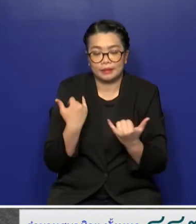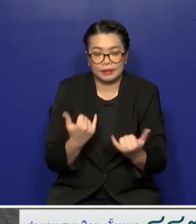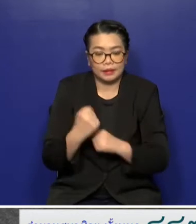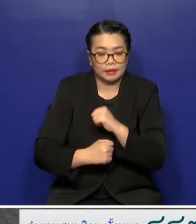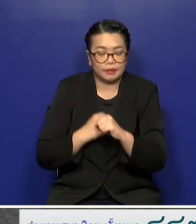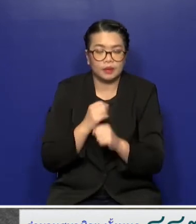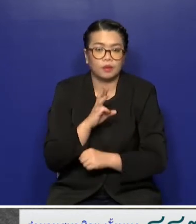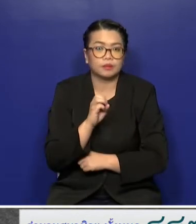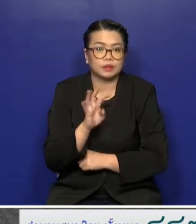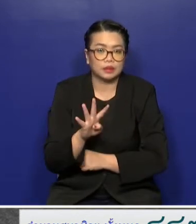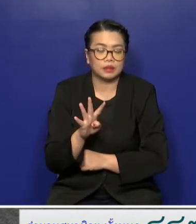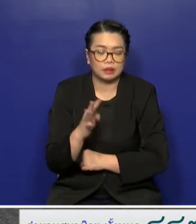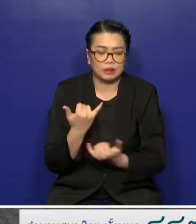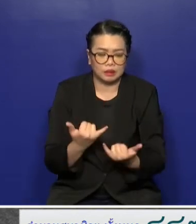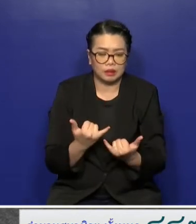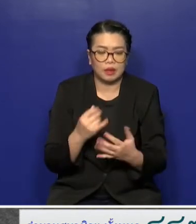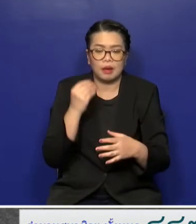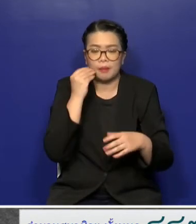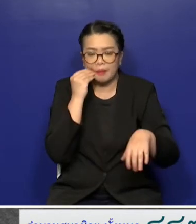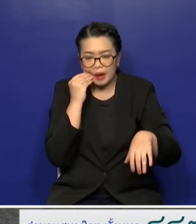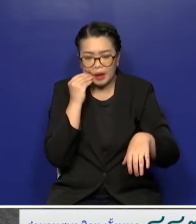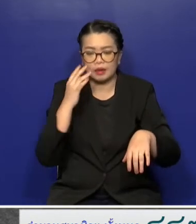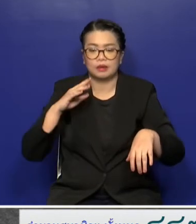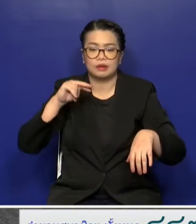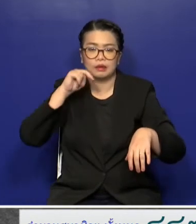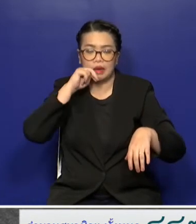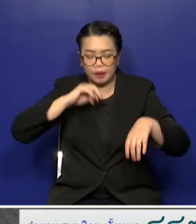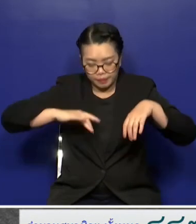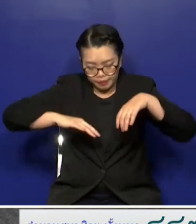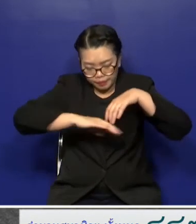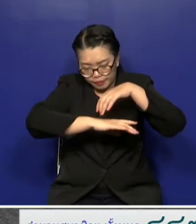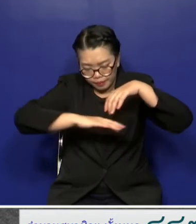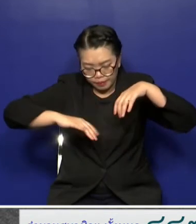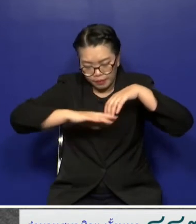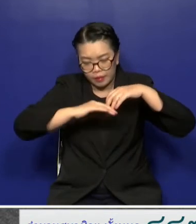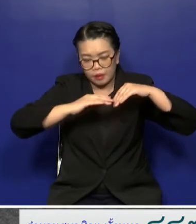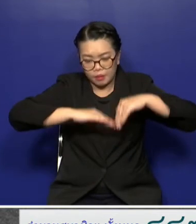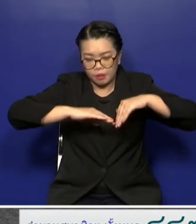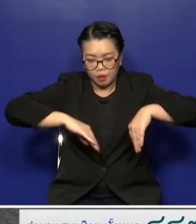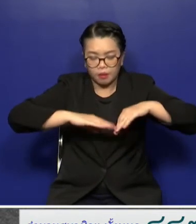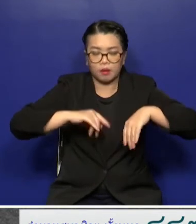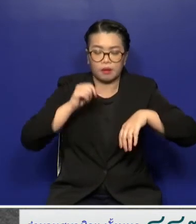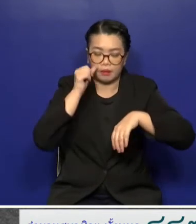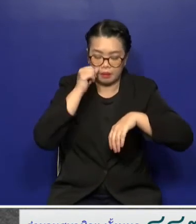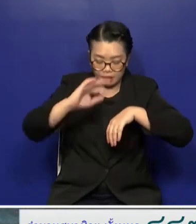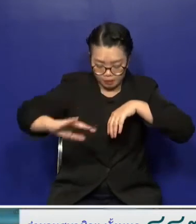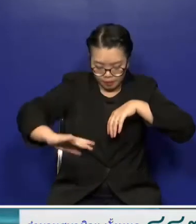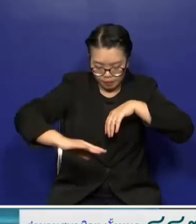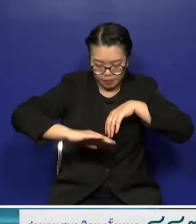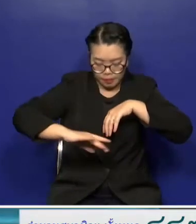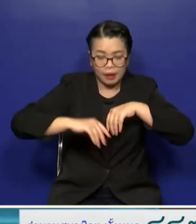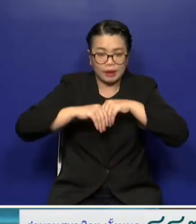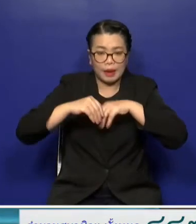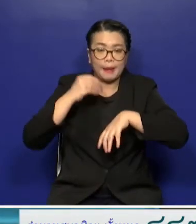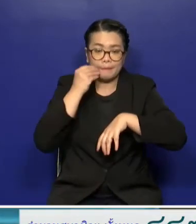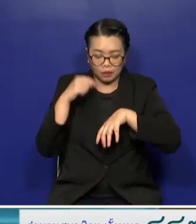ก็ได้รับบ้าน น้ำก็จัดซ้ตละหล่งใกลจะถงบ้านแล้วจงขอให้ควชวประทาน พิจาร